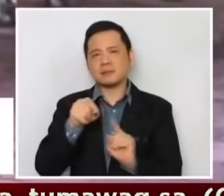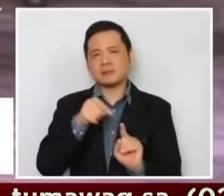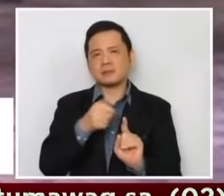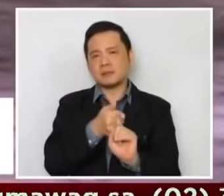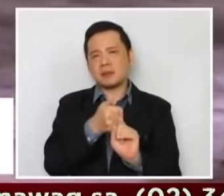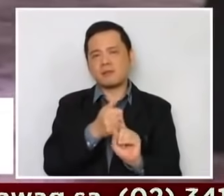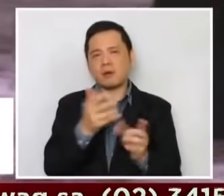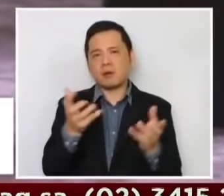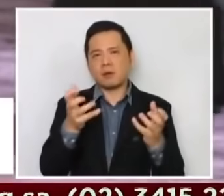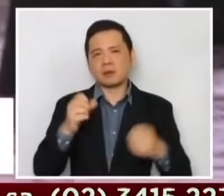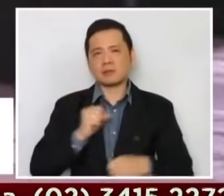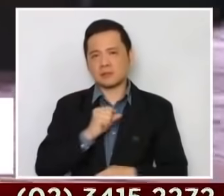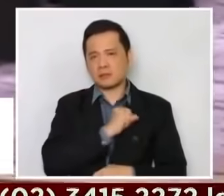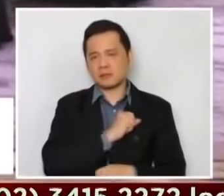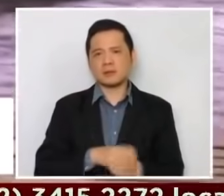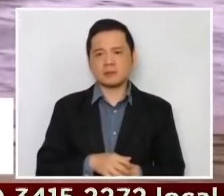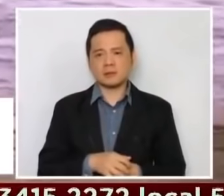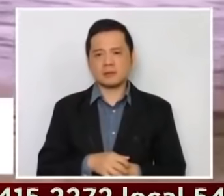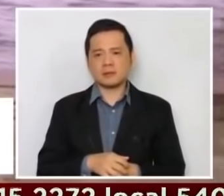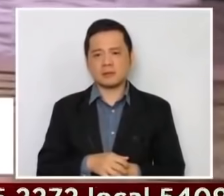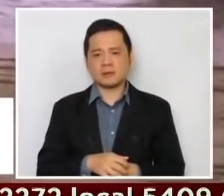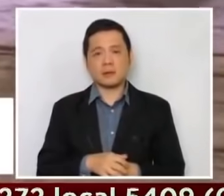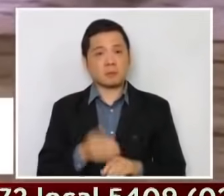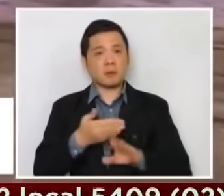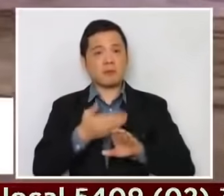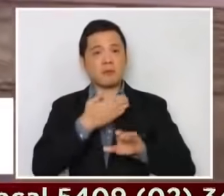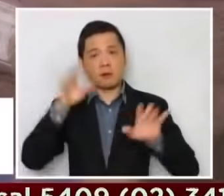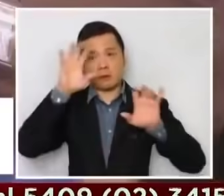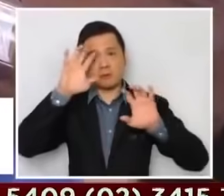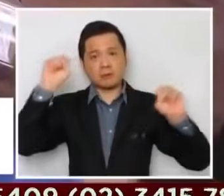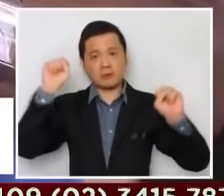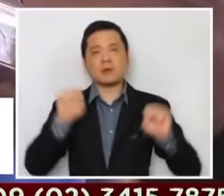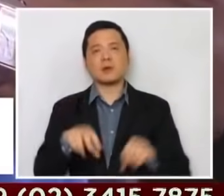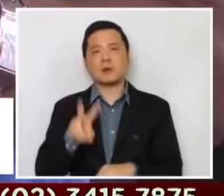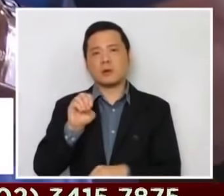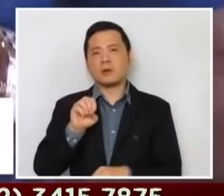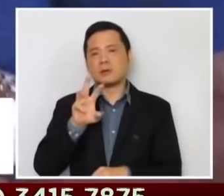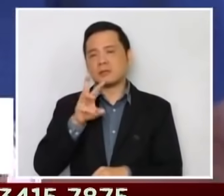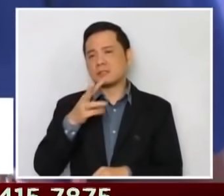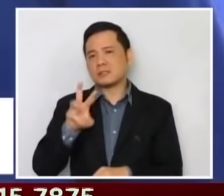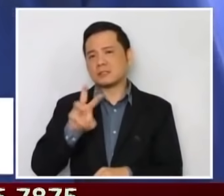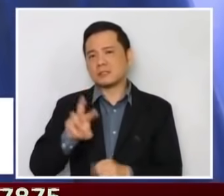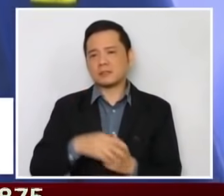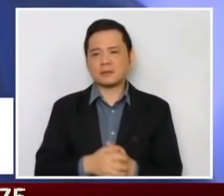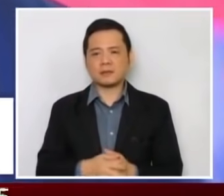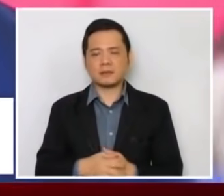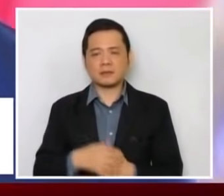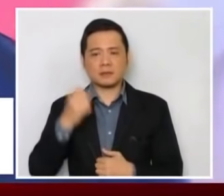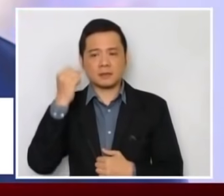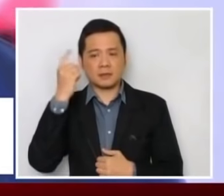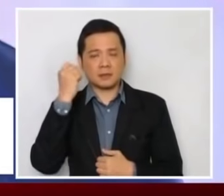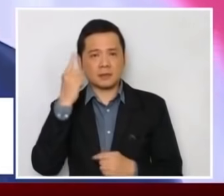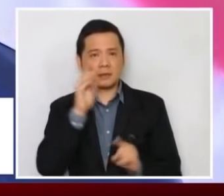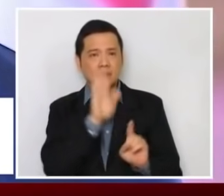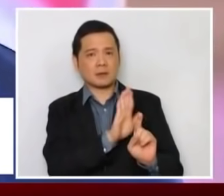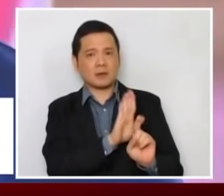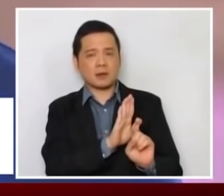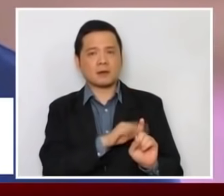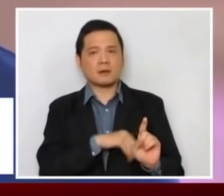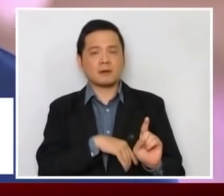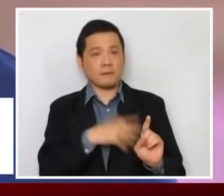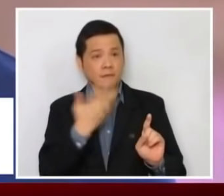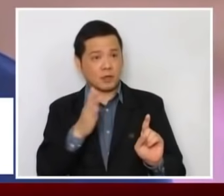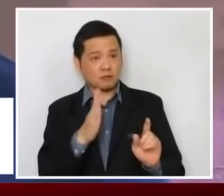sa kandidaturang pagkapangulo noong halalan 2016. Hindi na siya nagtalumpati matapos ihain